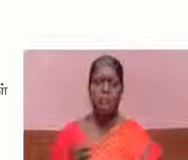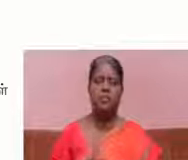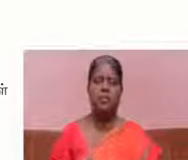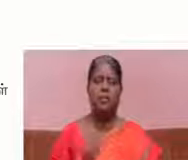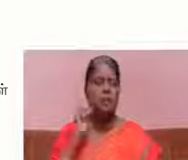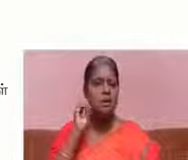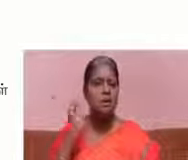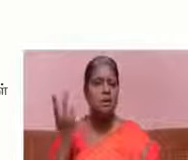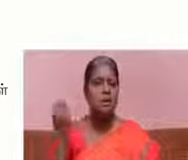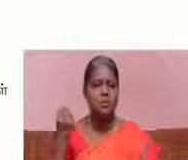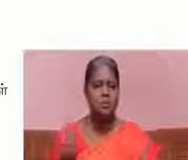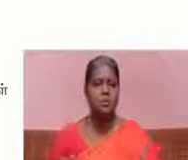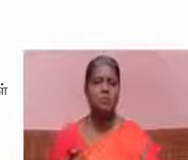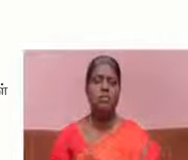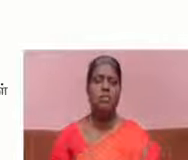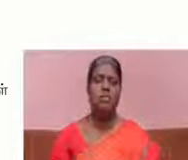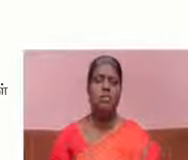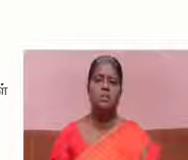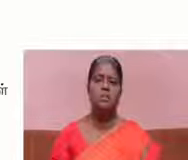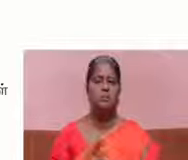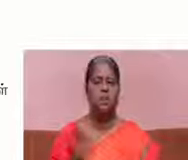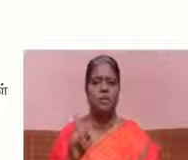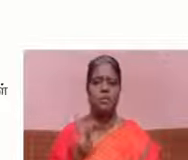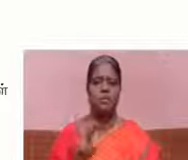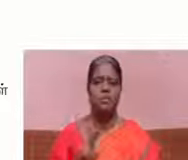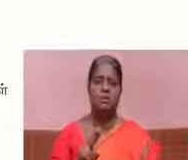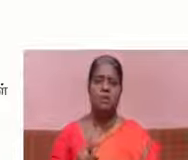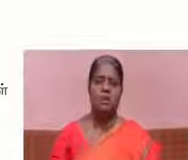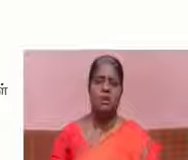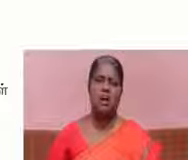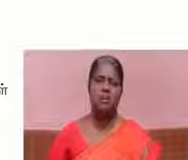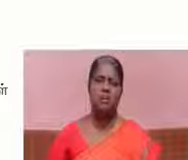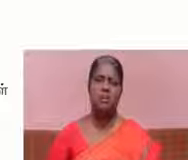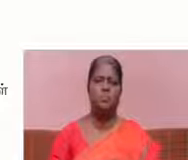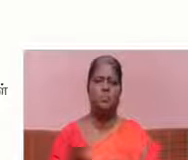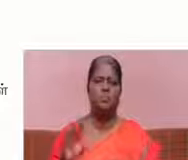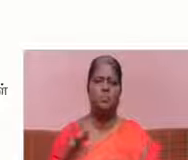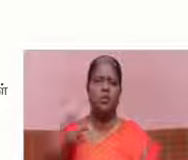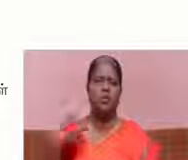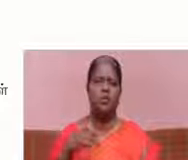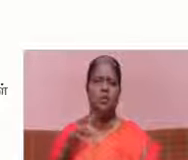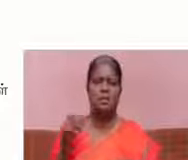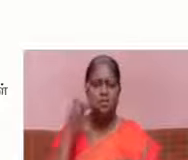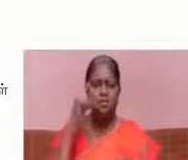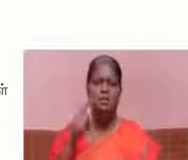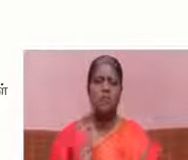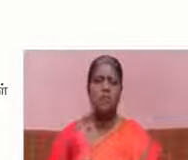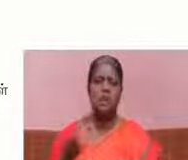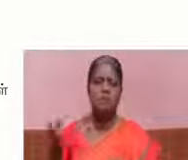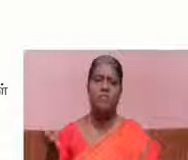குறைபாடு உடையவர்கள், காது கேட்கும் குறைபாடு உள்ளவர்கள் மற்றும் பிற குறைபாடுகளுடன் இருப்பவர்கள் குறித்து